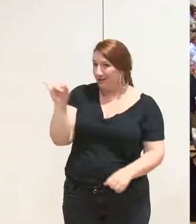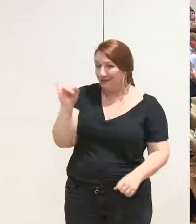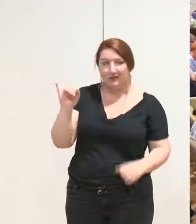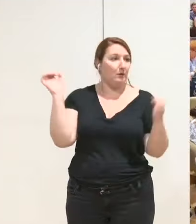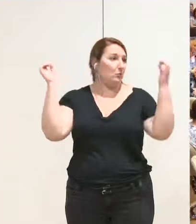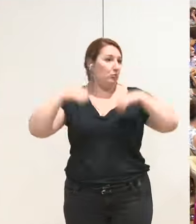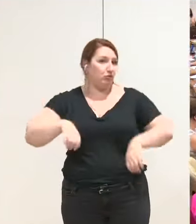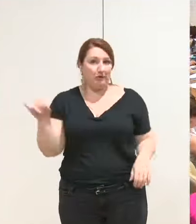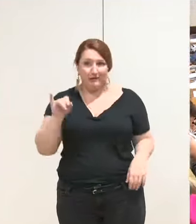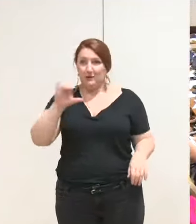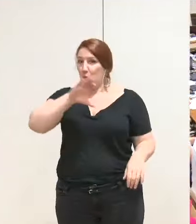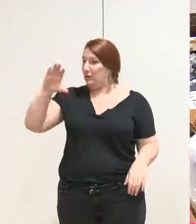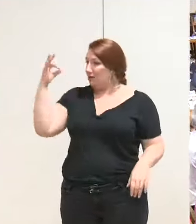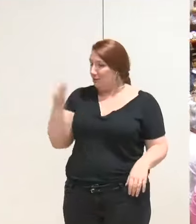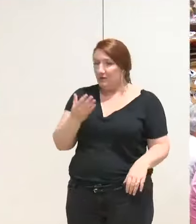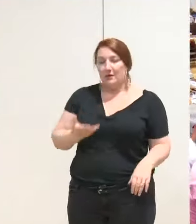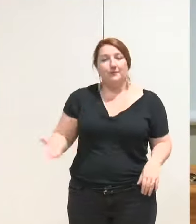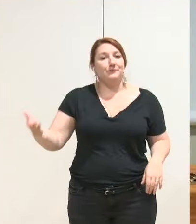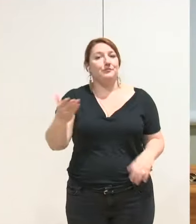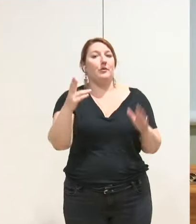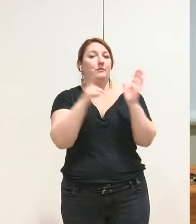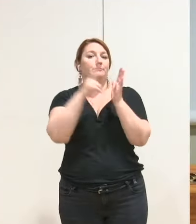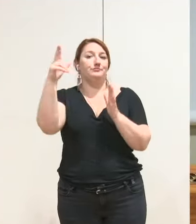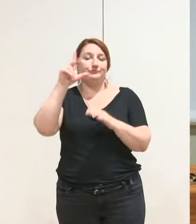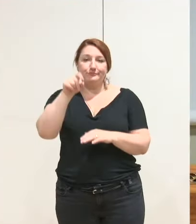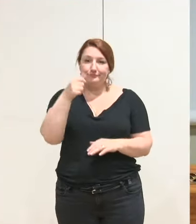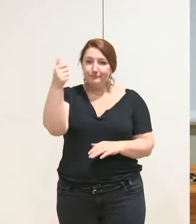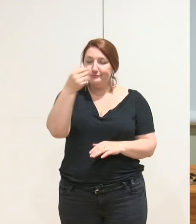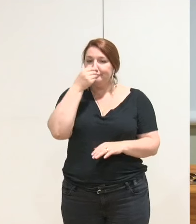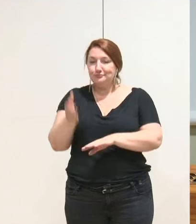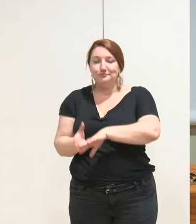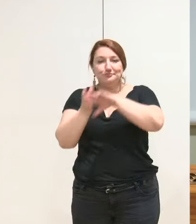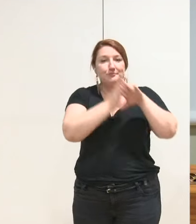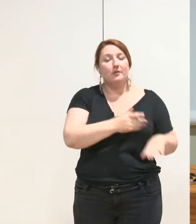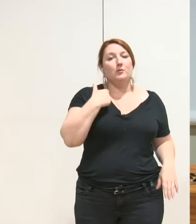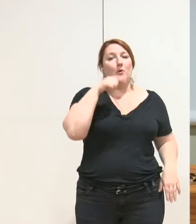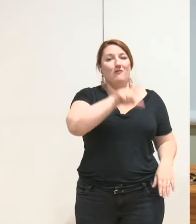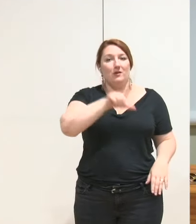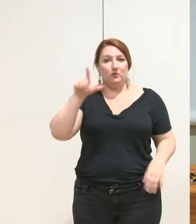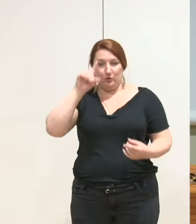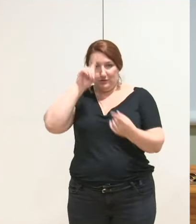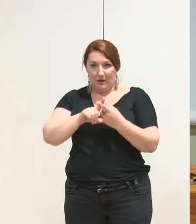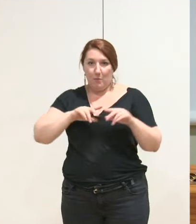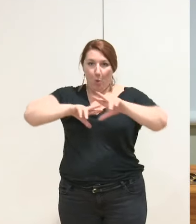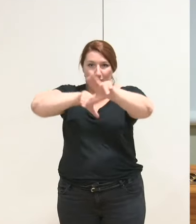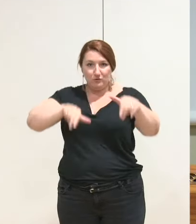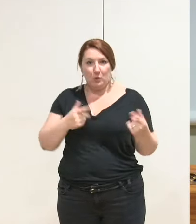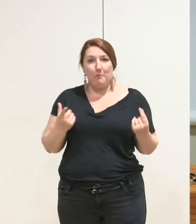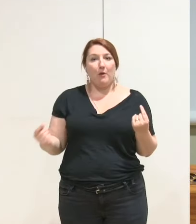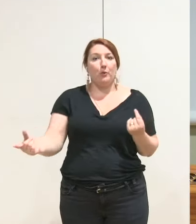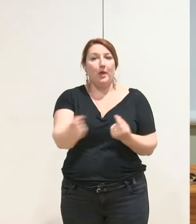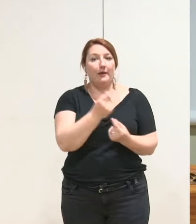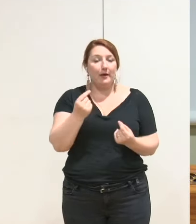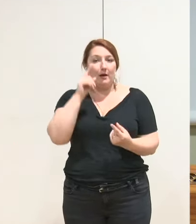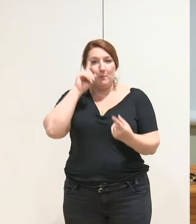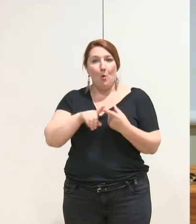pour unanimité délibération 21 adoptée la 22 porte sur la convention de partenariat pour les